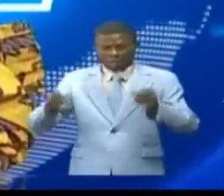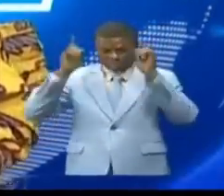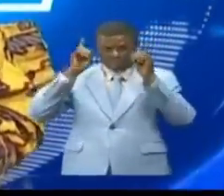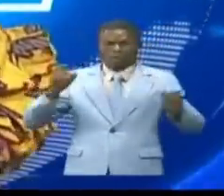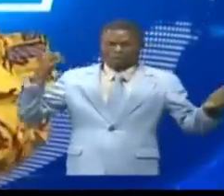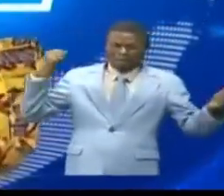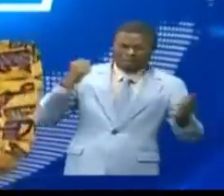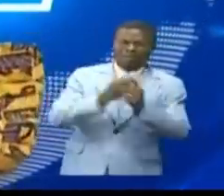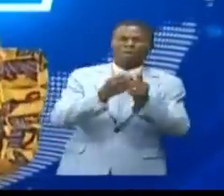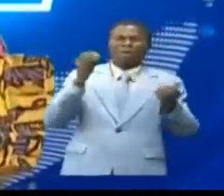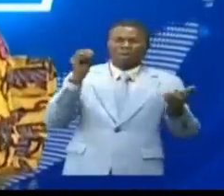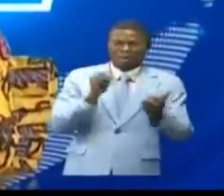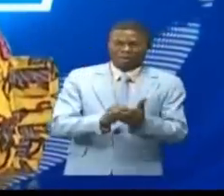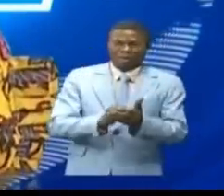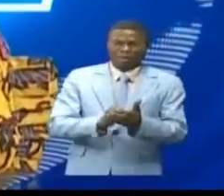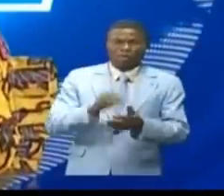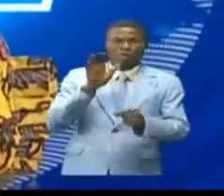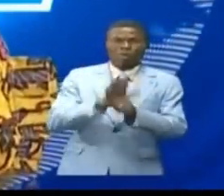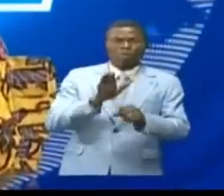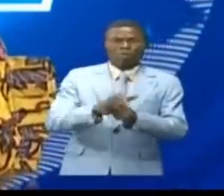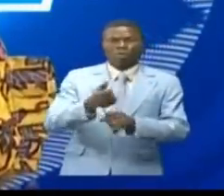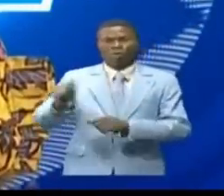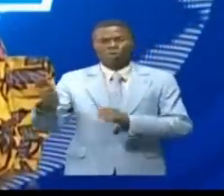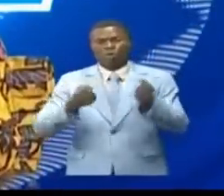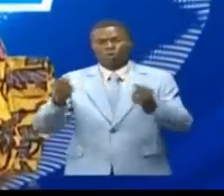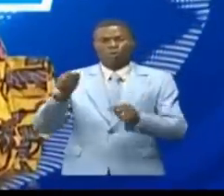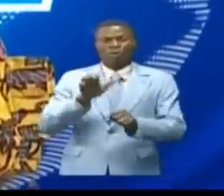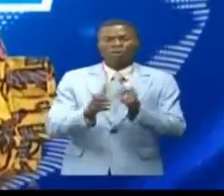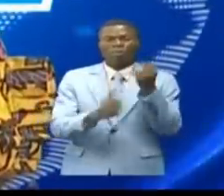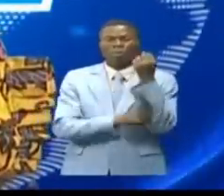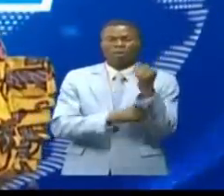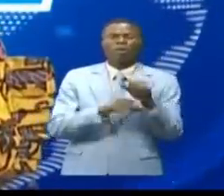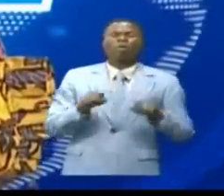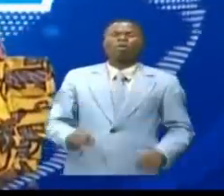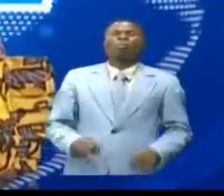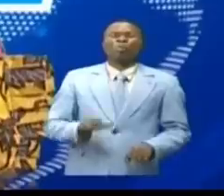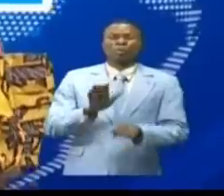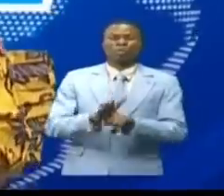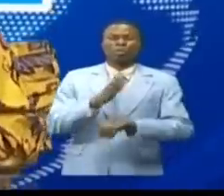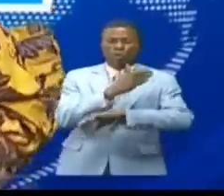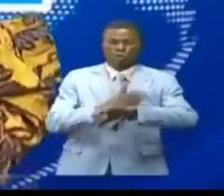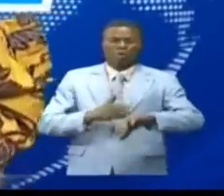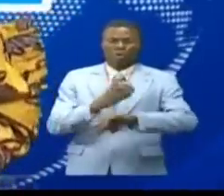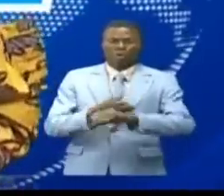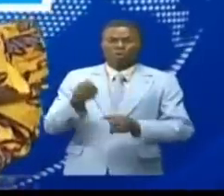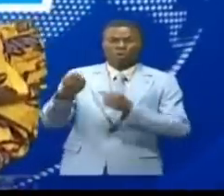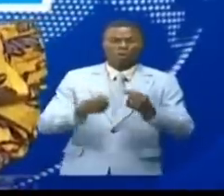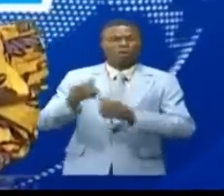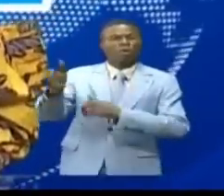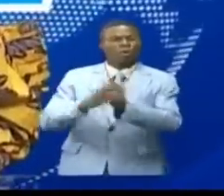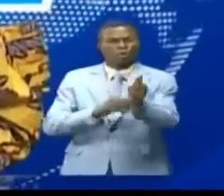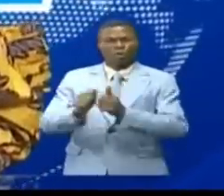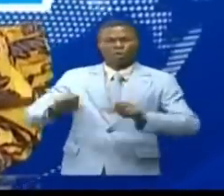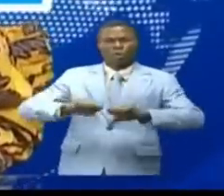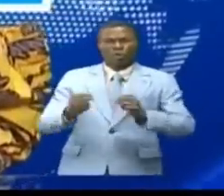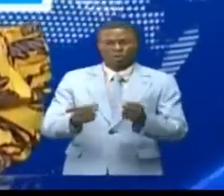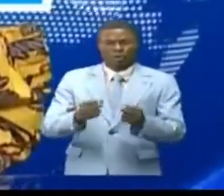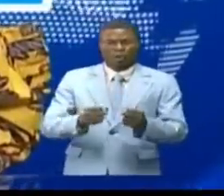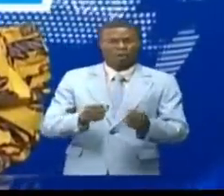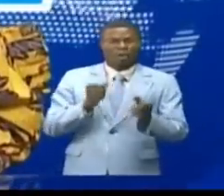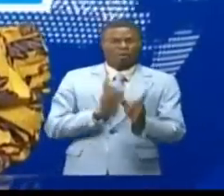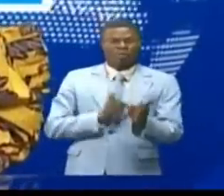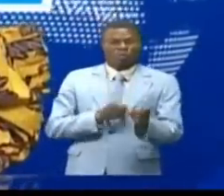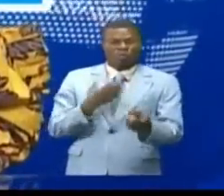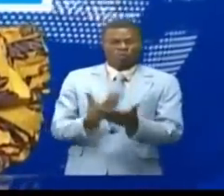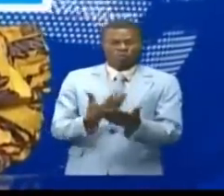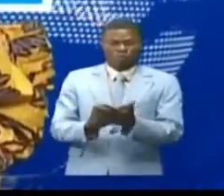sa course dans un autre camion. Plusieurs morts et des blessés, des véhicules endommagés. L'excès de vitesse serait à